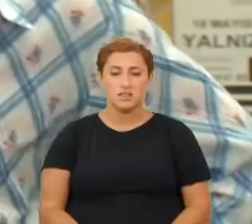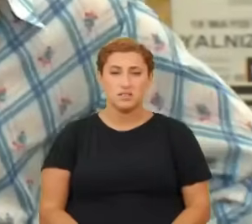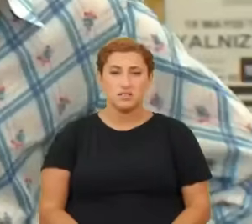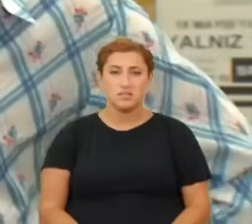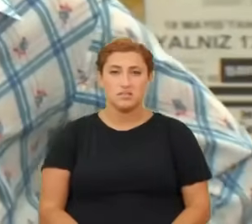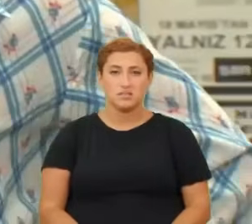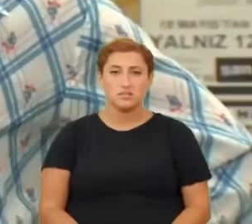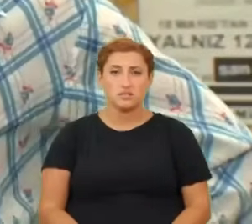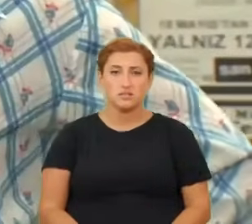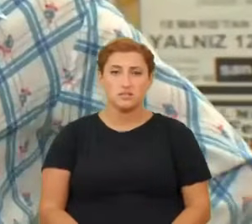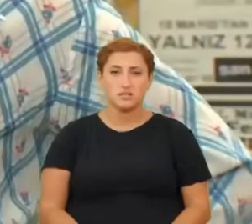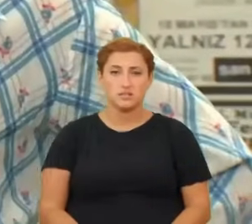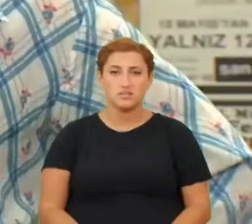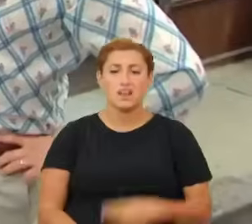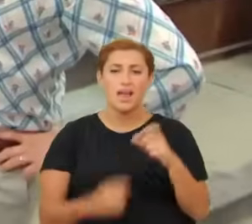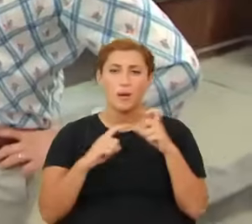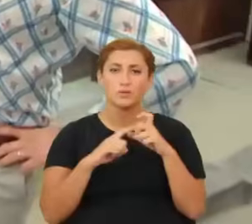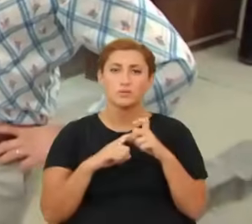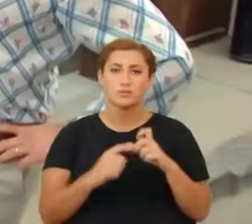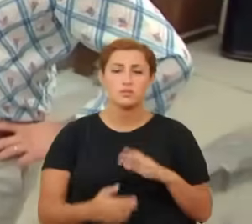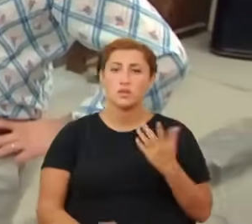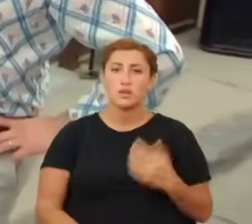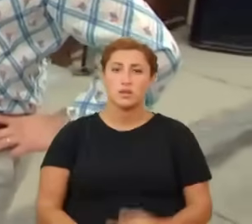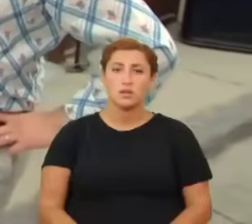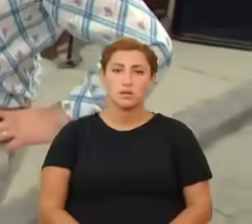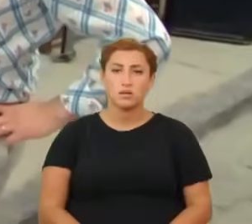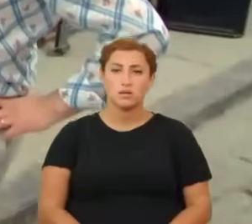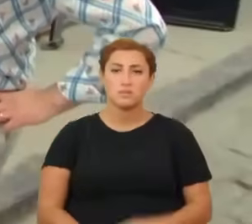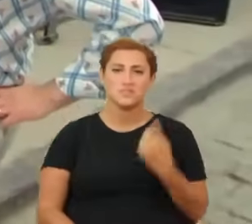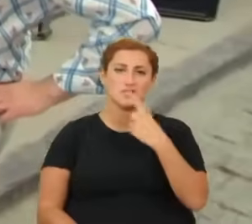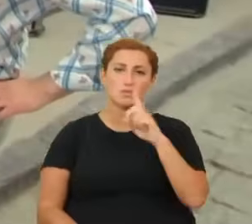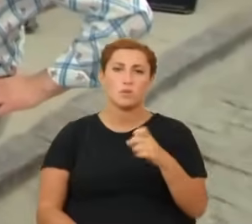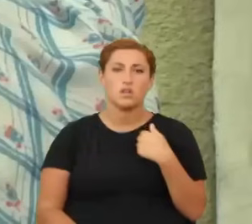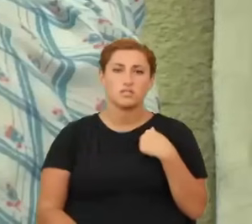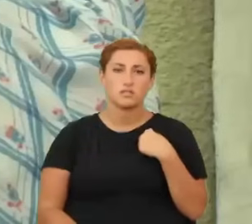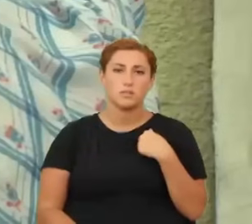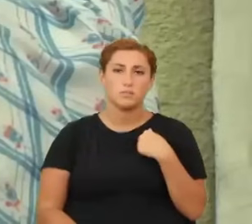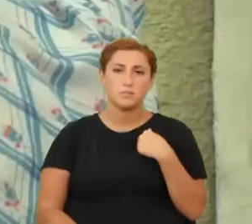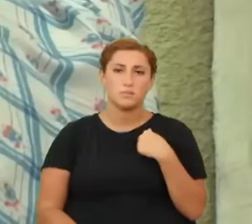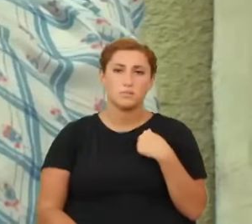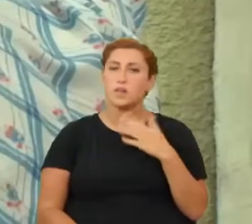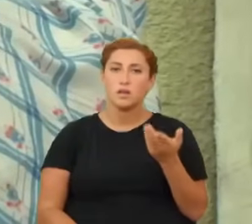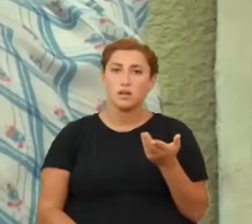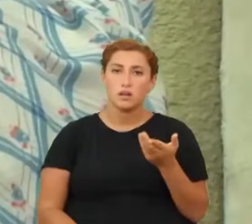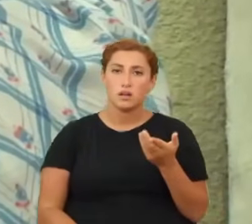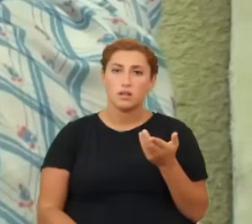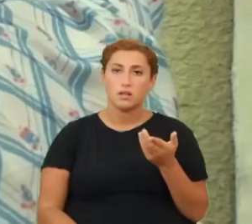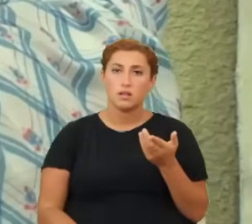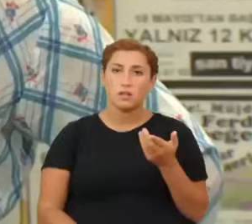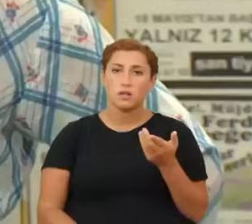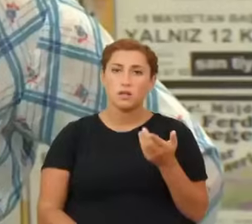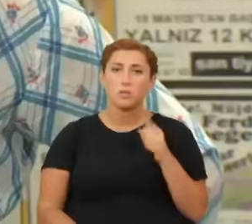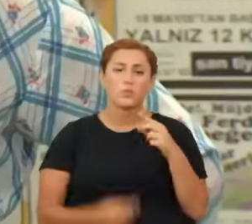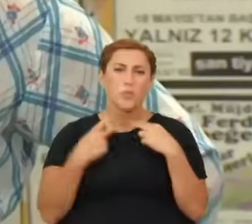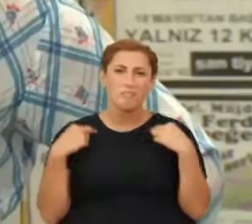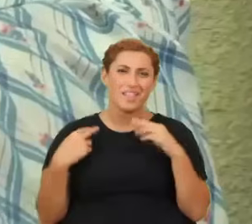Ahmet gömleği fark etti. Ergun. Ha? Bir şey soracağım. Ha?